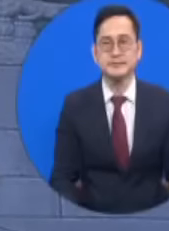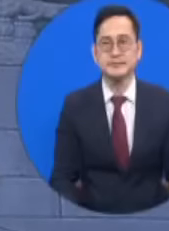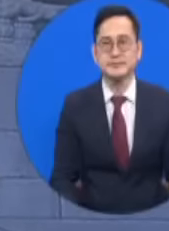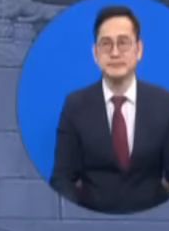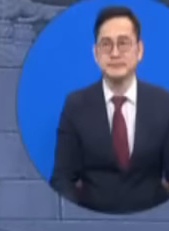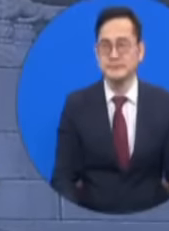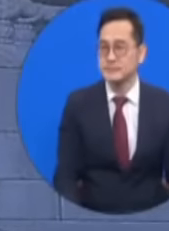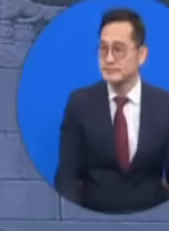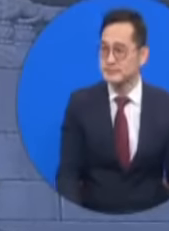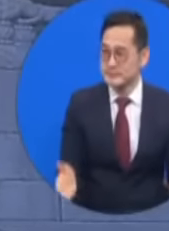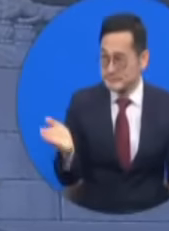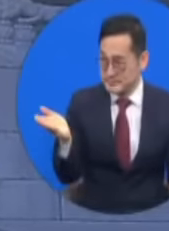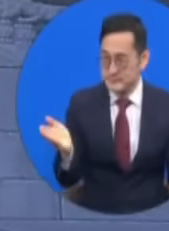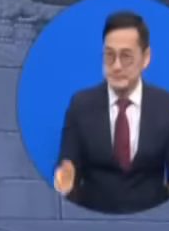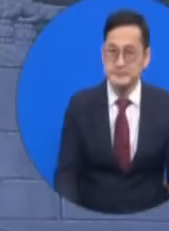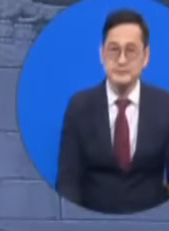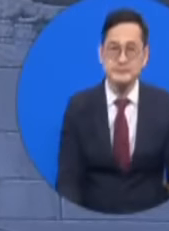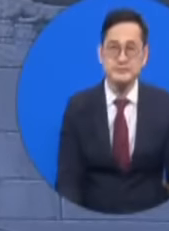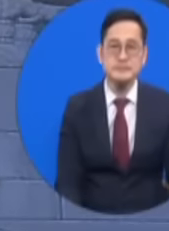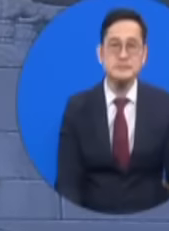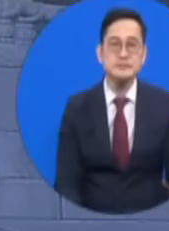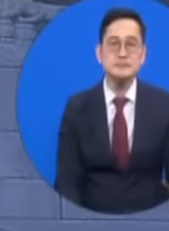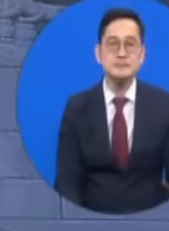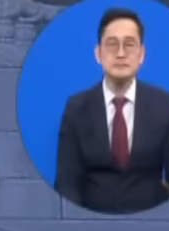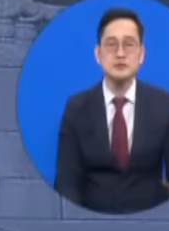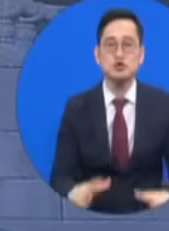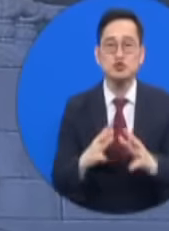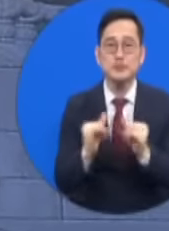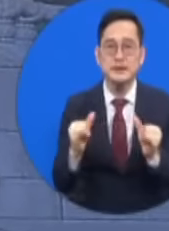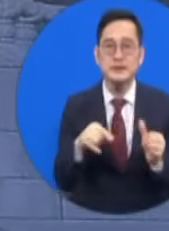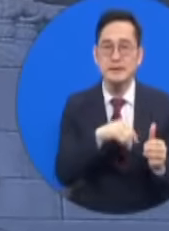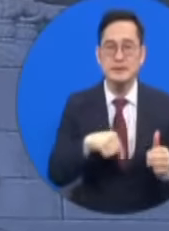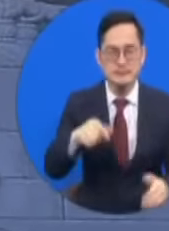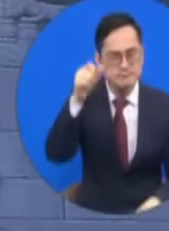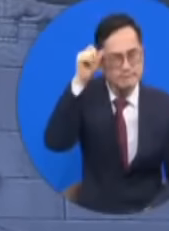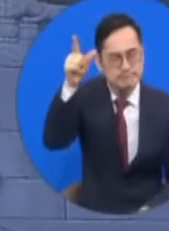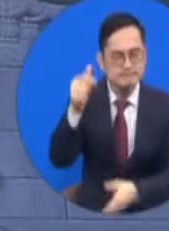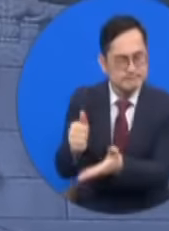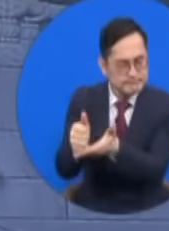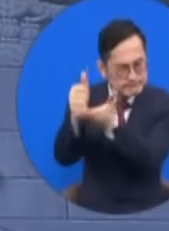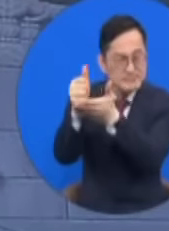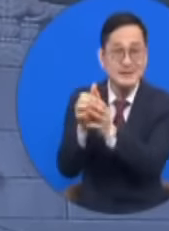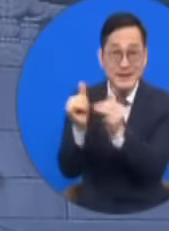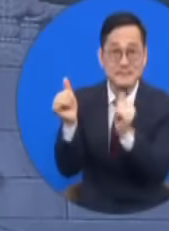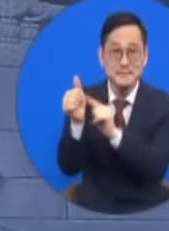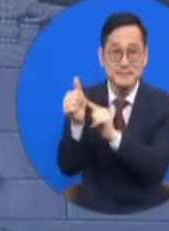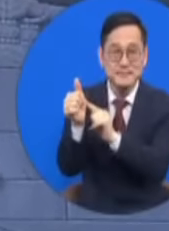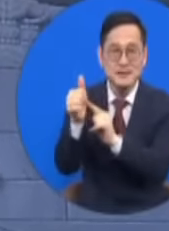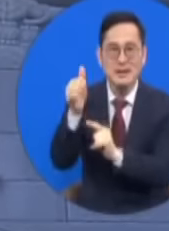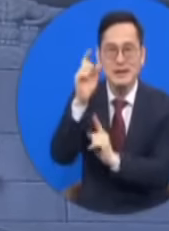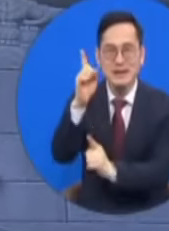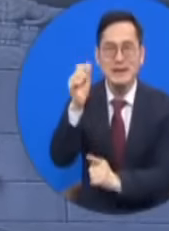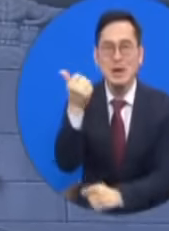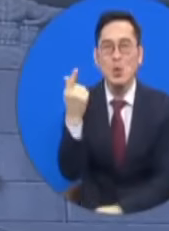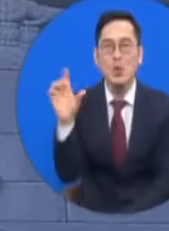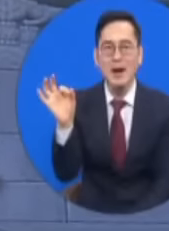김광삼 변호사님, 네. 우리 국민들이 좋아하는 위인 중에 한 명은 또 퇴계 이황 선생입니다. 네.